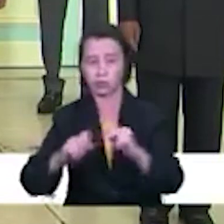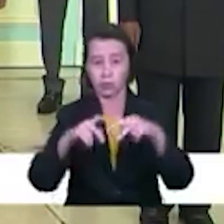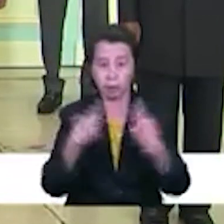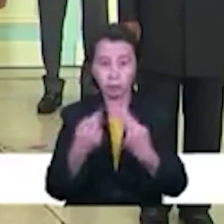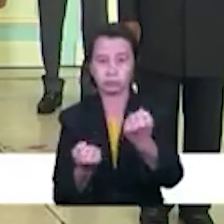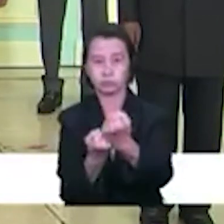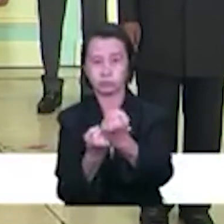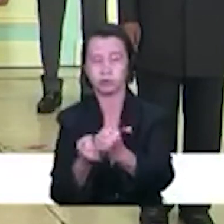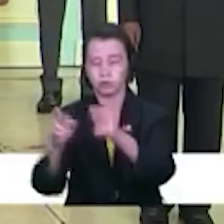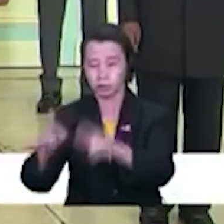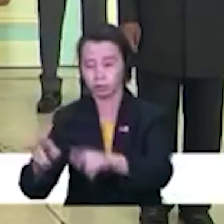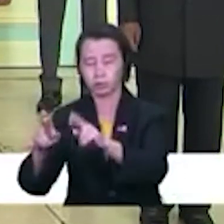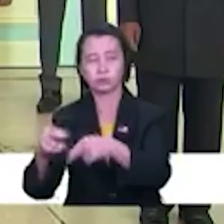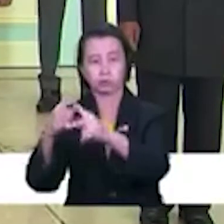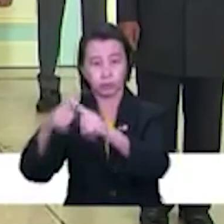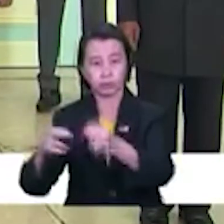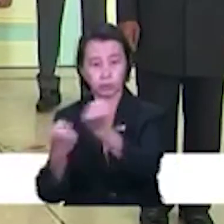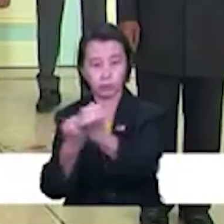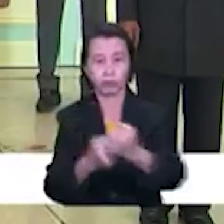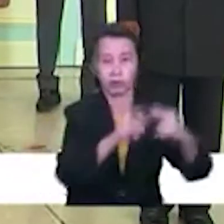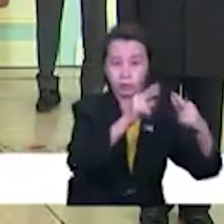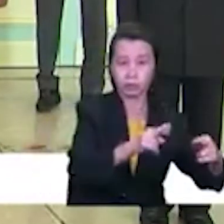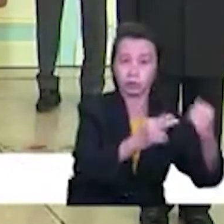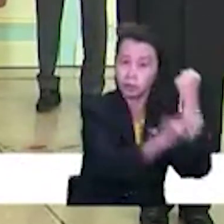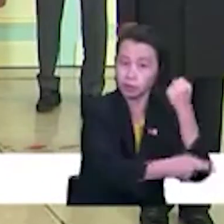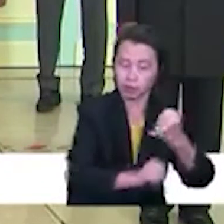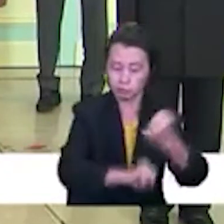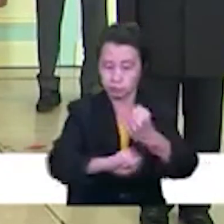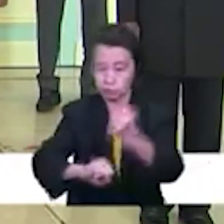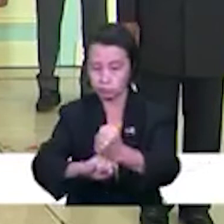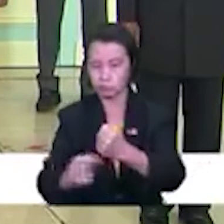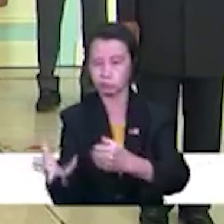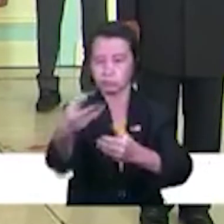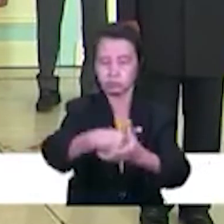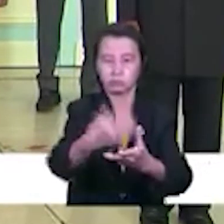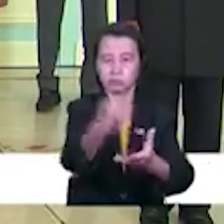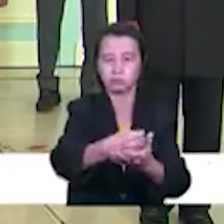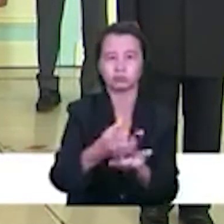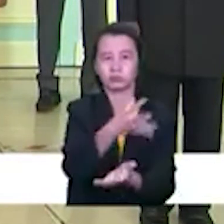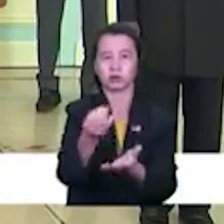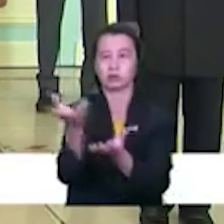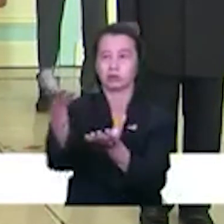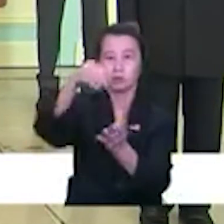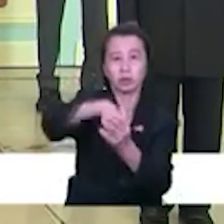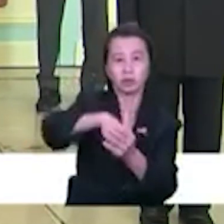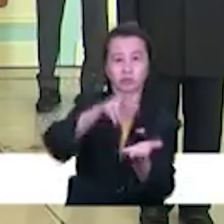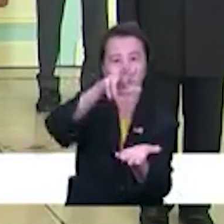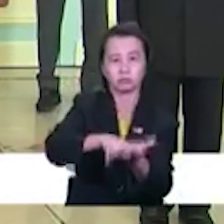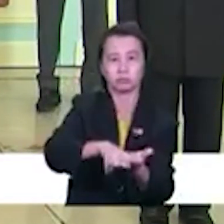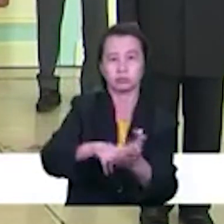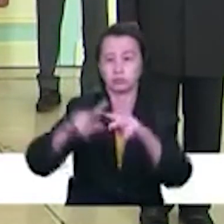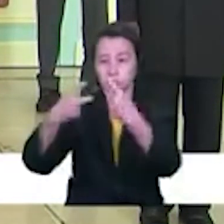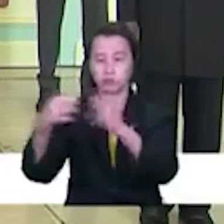dewan rakyat dan dewan negara serta inklusif dengan perintah fun kepada